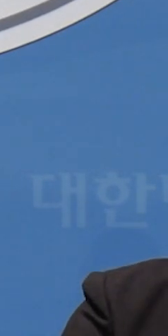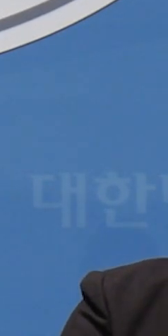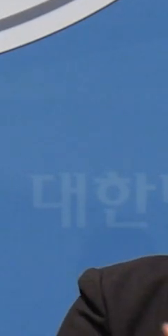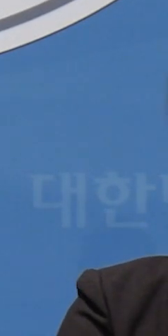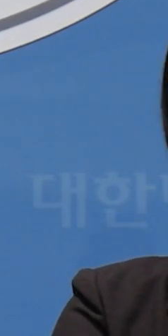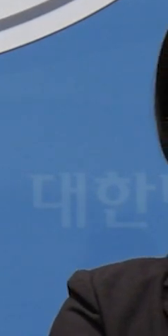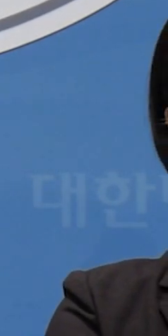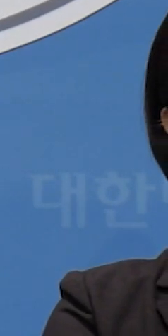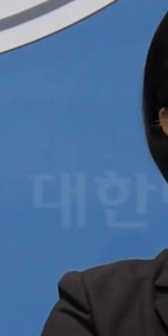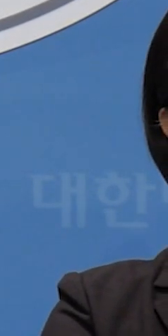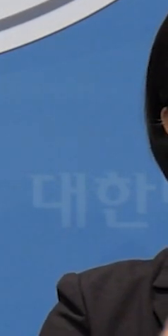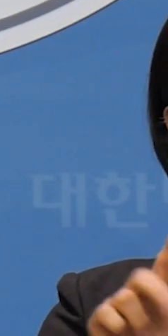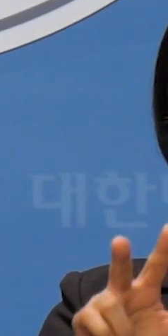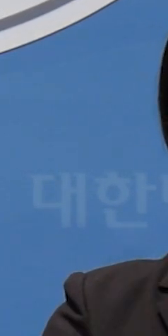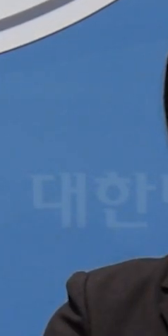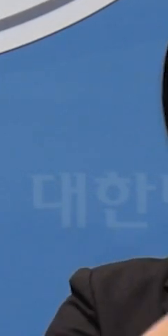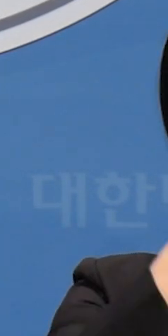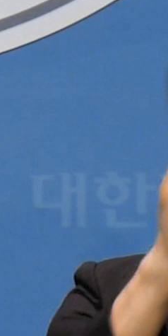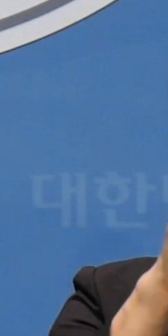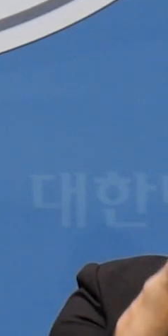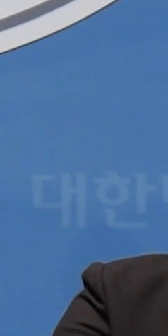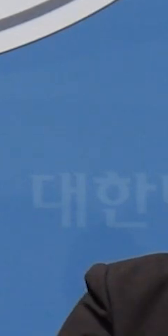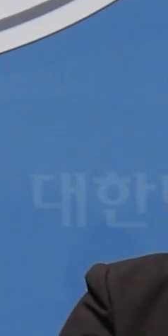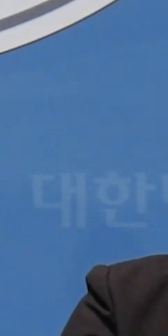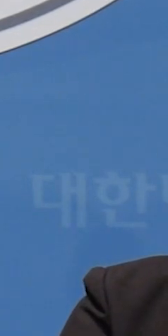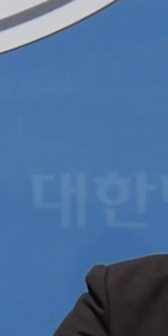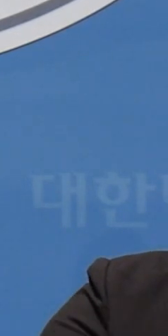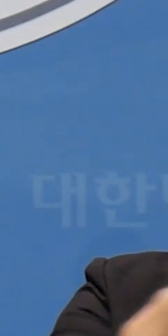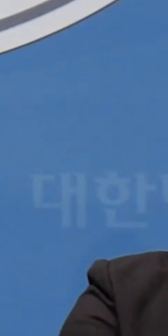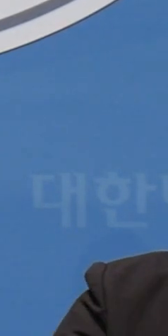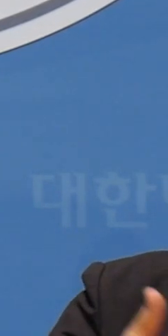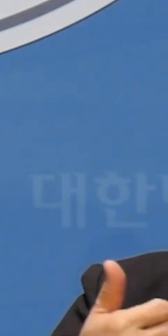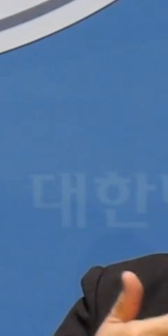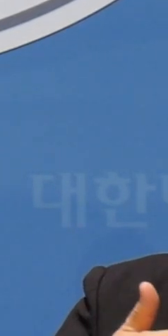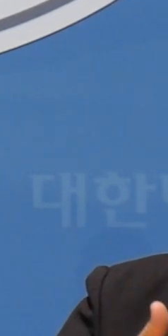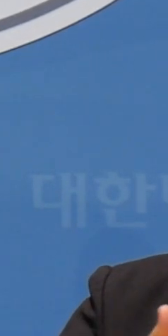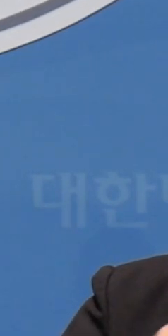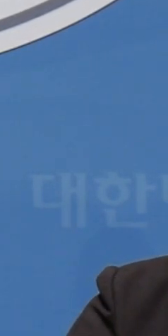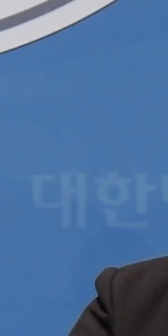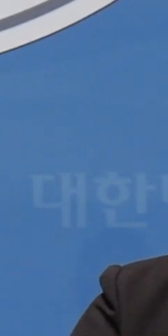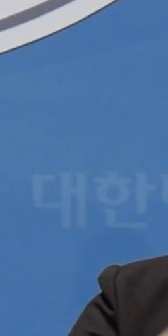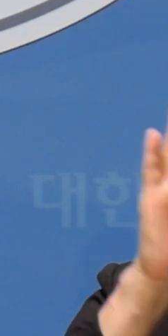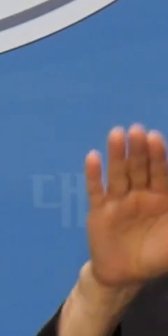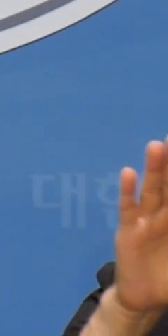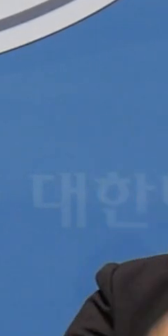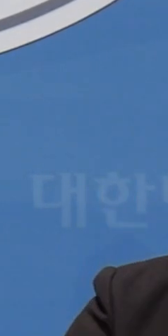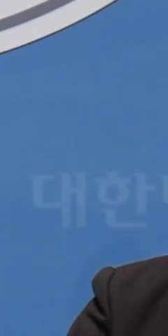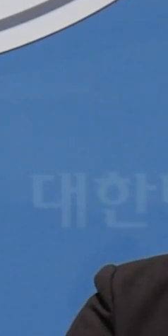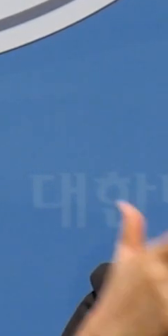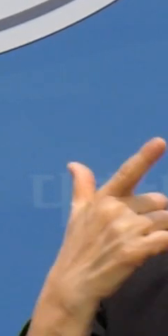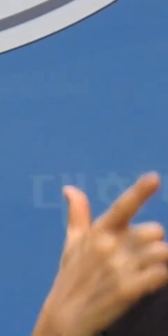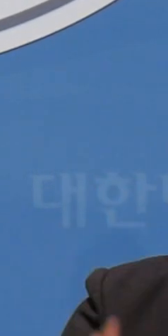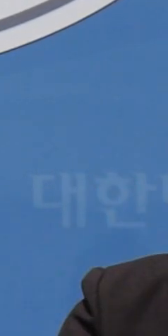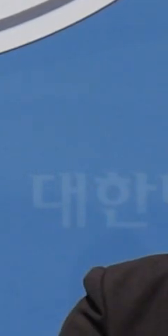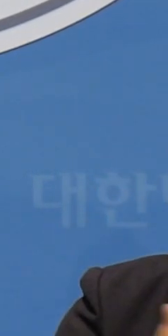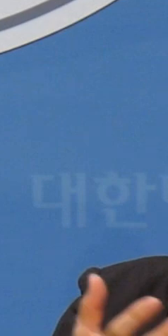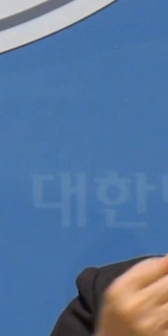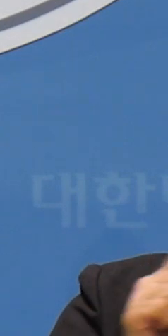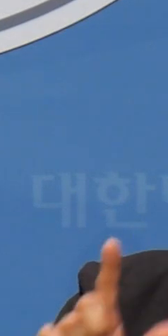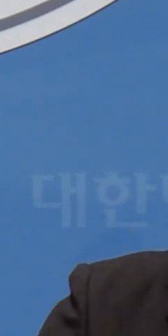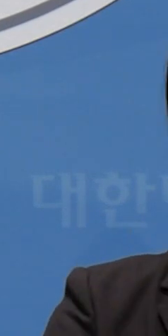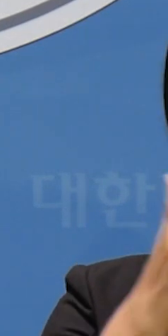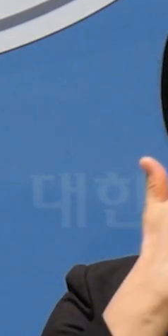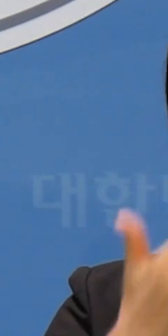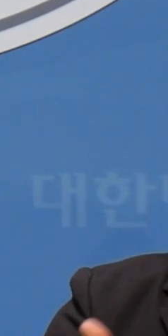번영을 지금의 청년 세대와 우리의 아들딸인 미래 세대도 똑같이 누릴 수